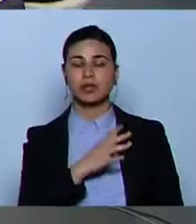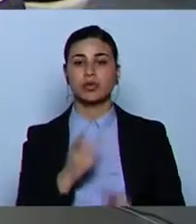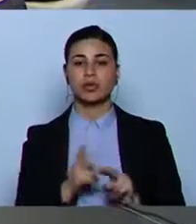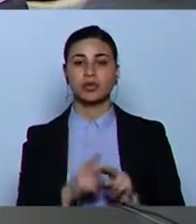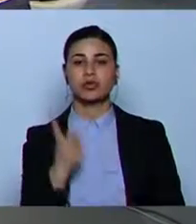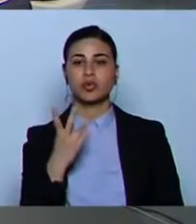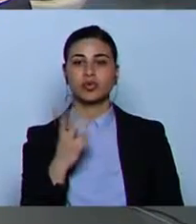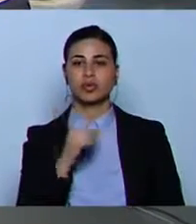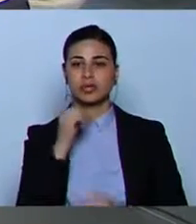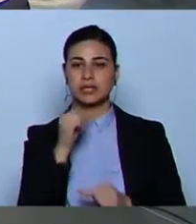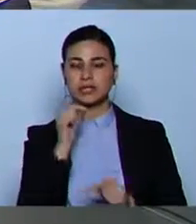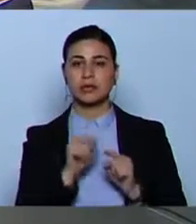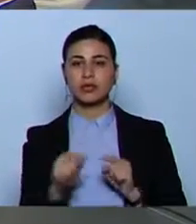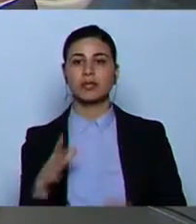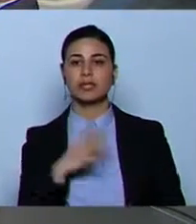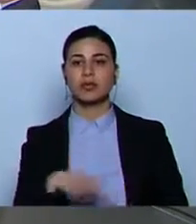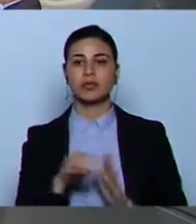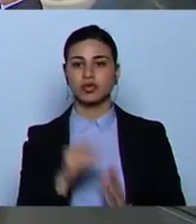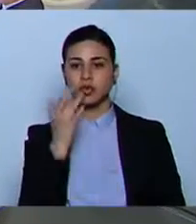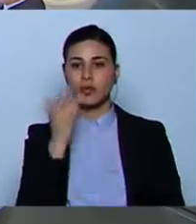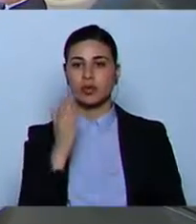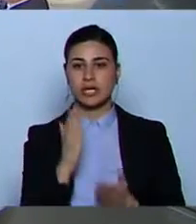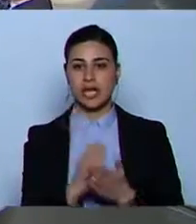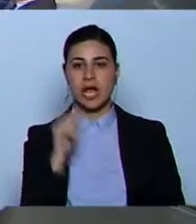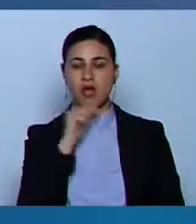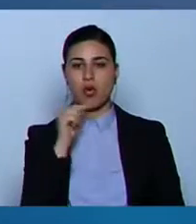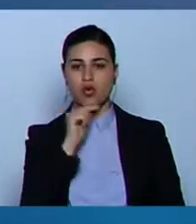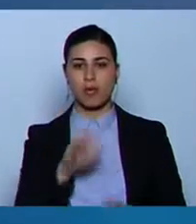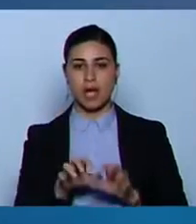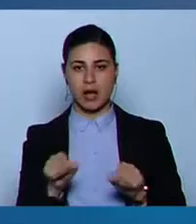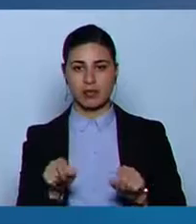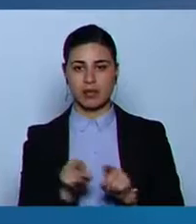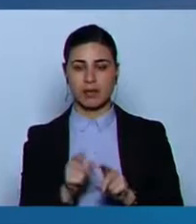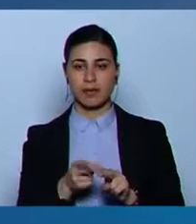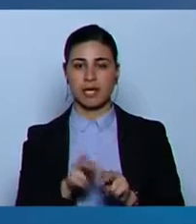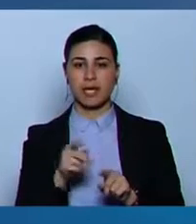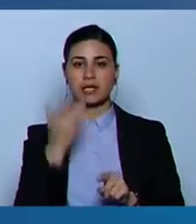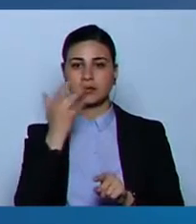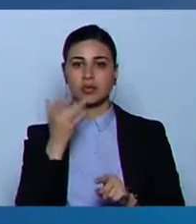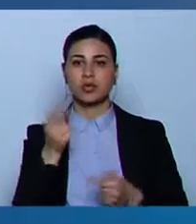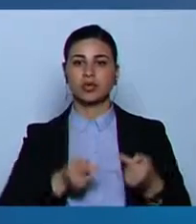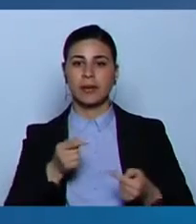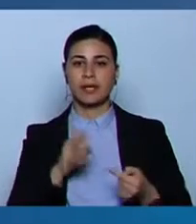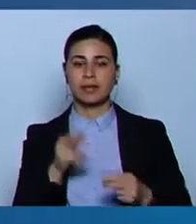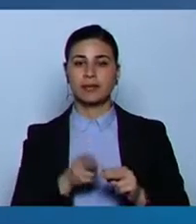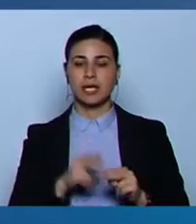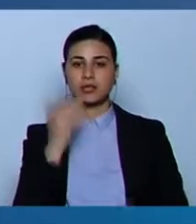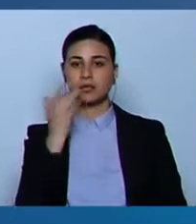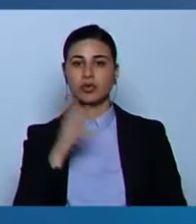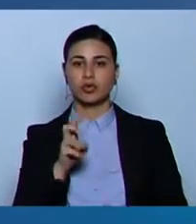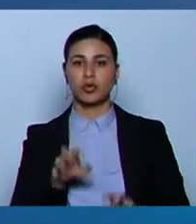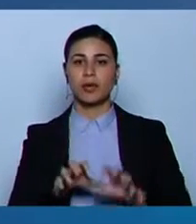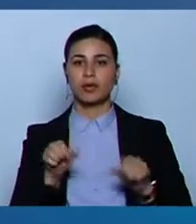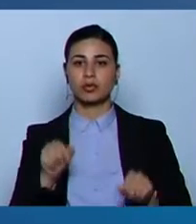წლის განმავლობაში საქართველოში პოლიტიკა ბატონობს ეკონომიკას შესაბამისად ეს პოლიტიკური დებატები და ეს პოლიტიკური